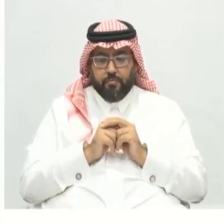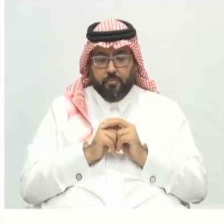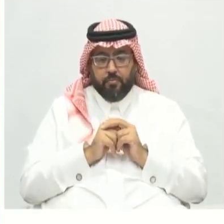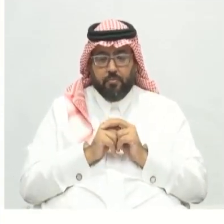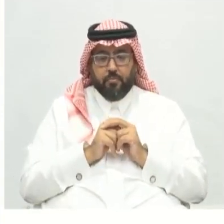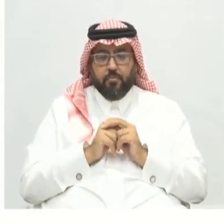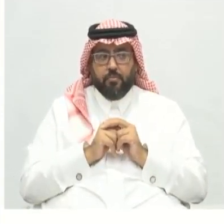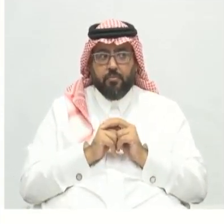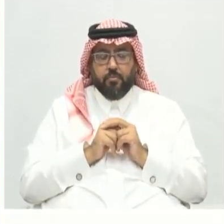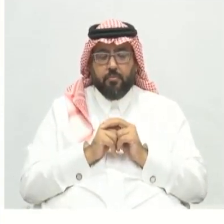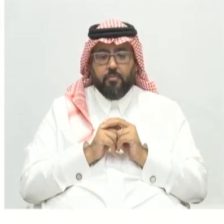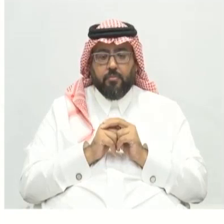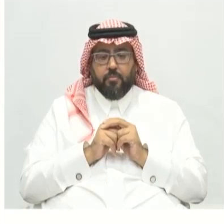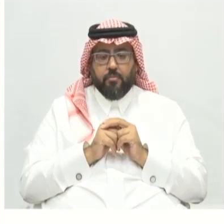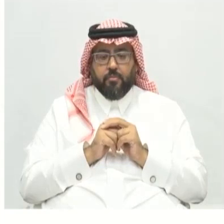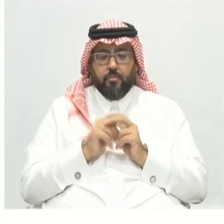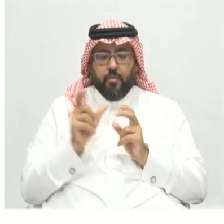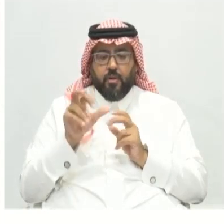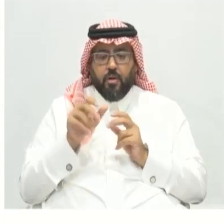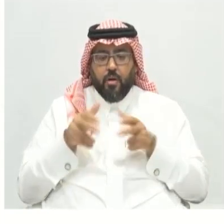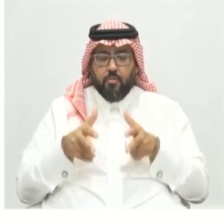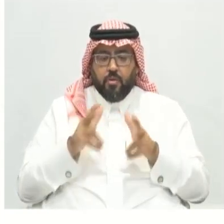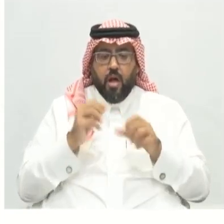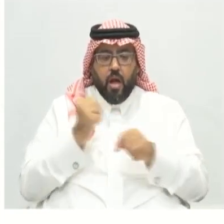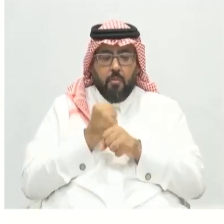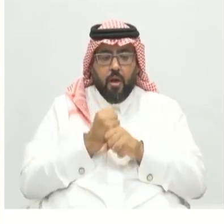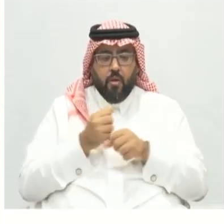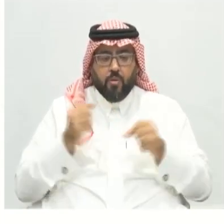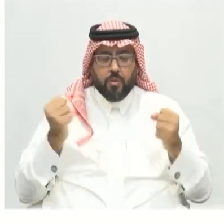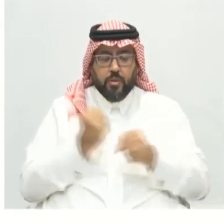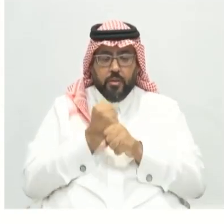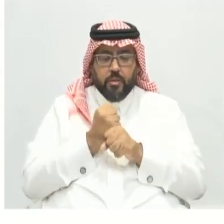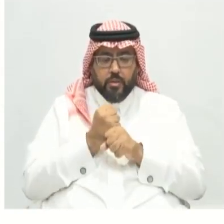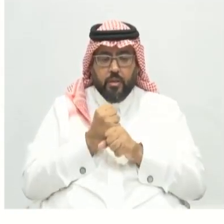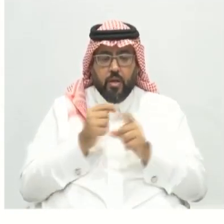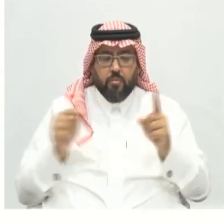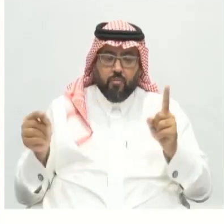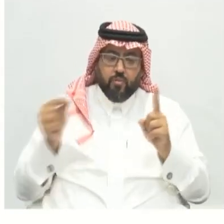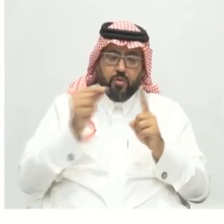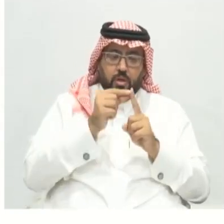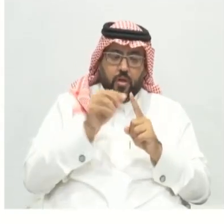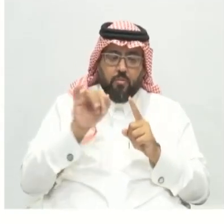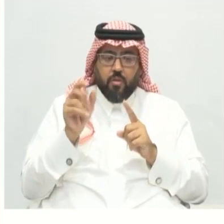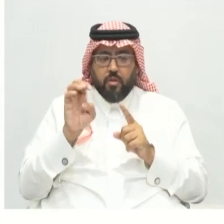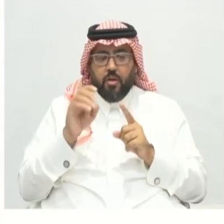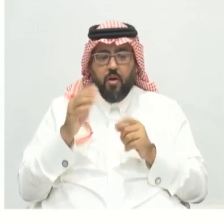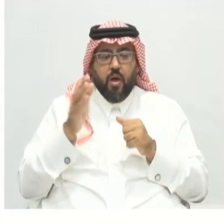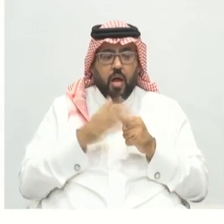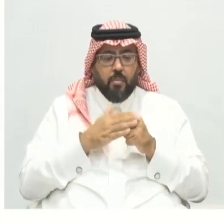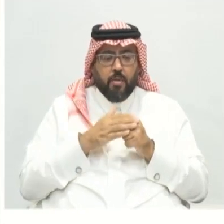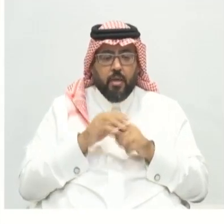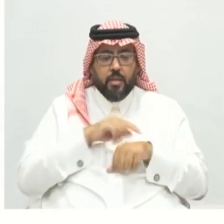المشروع احسنت نطاق المشروع هو الاعمال والانشطه الموصله للمنتج او الخدمه اما